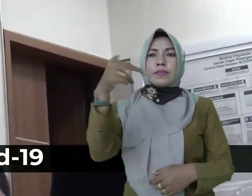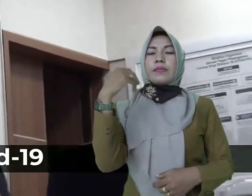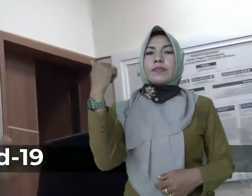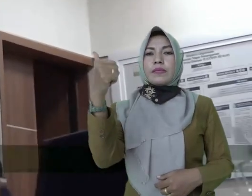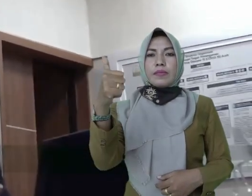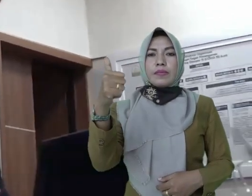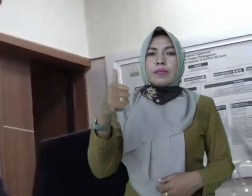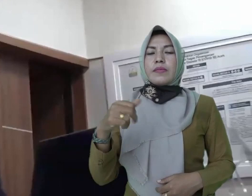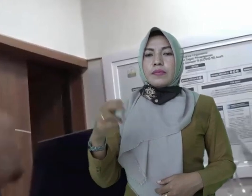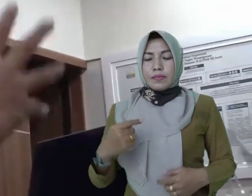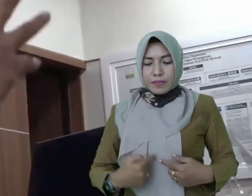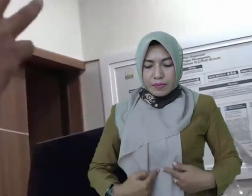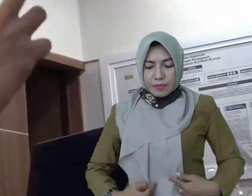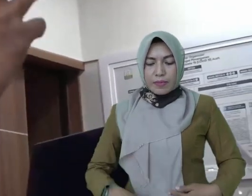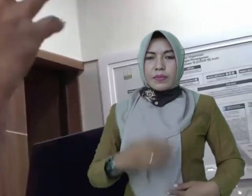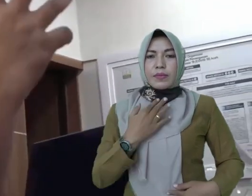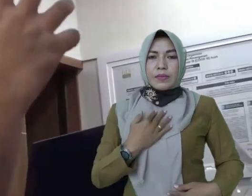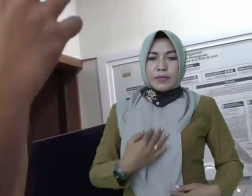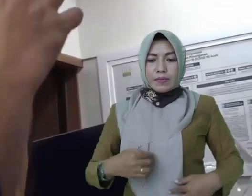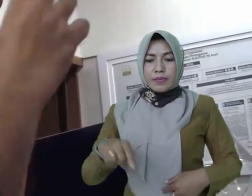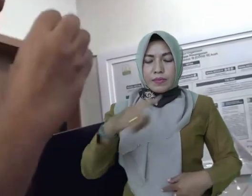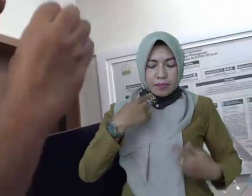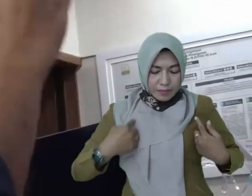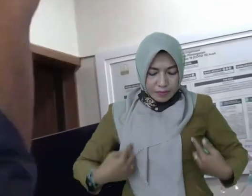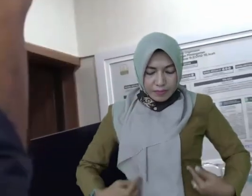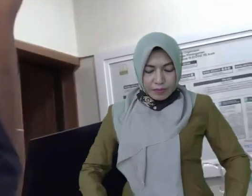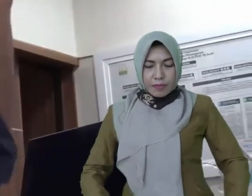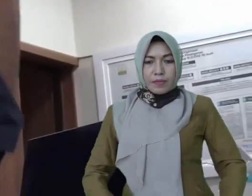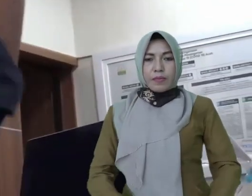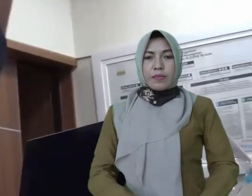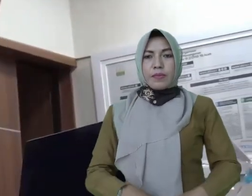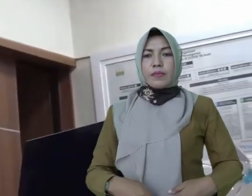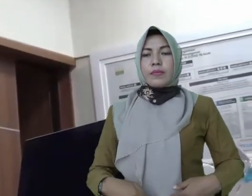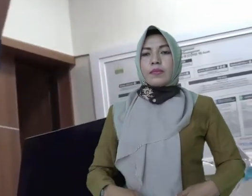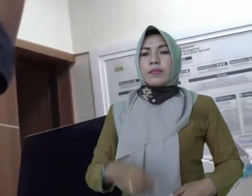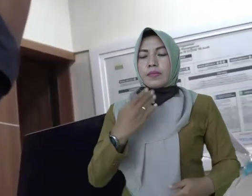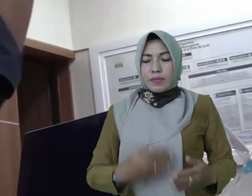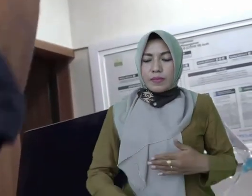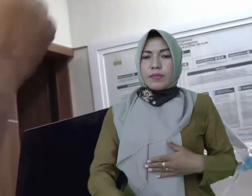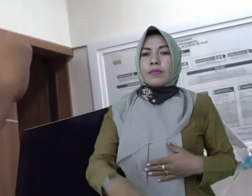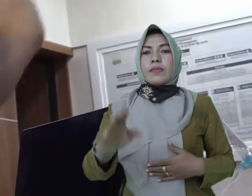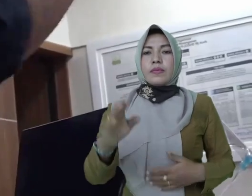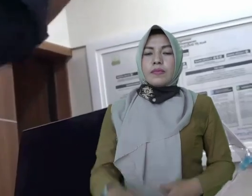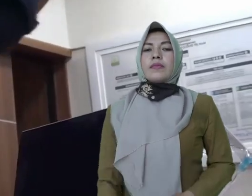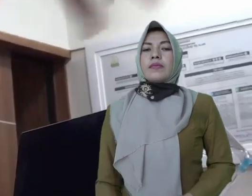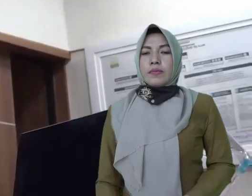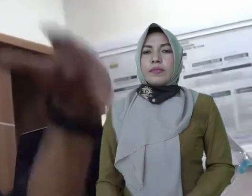pernapasan tubuh manusia. Tubuh manusia dia membawa oksigen ke seluruh tubuh, membawa lagi CO2